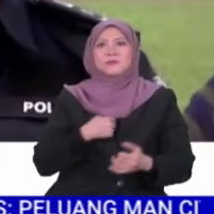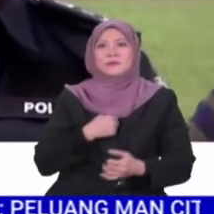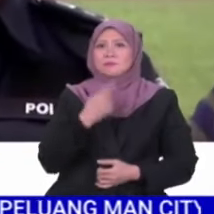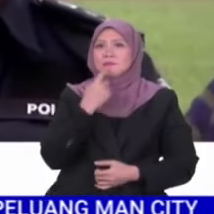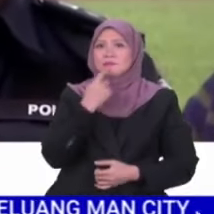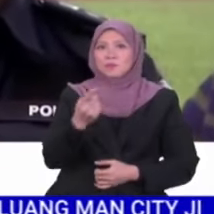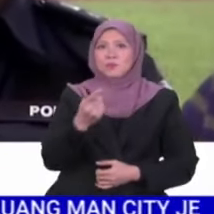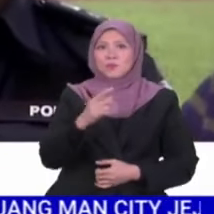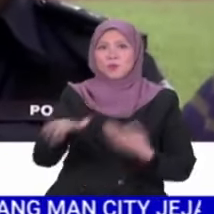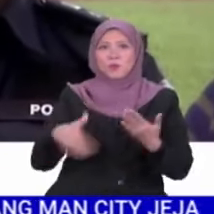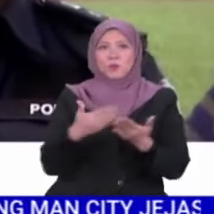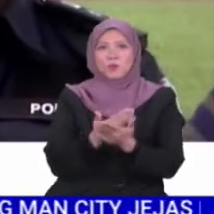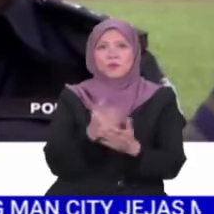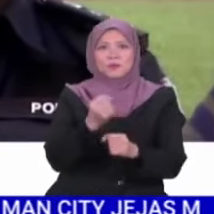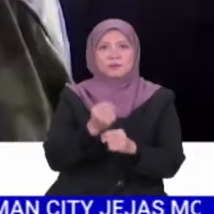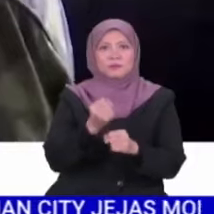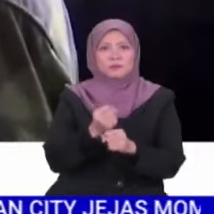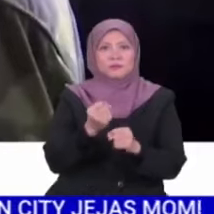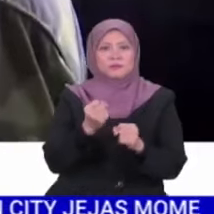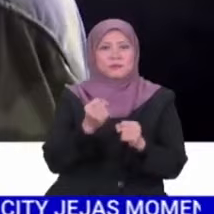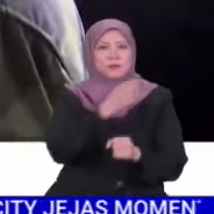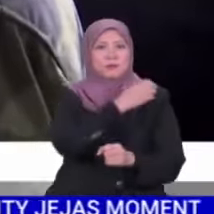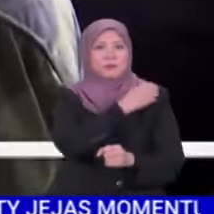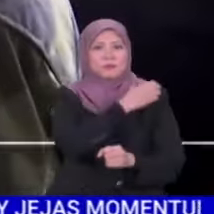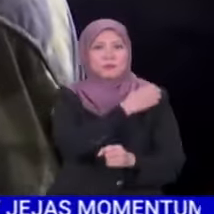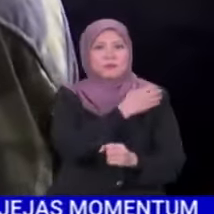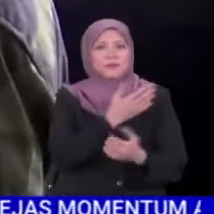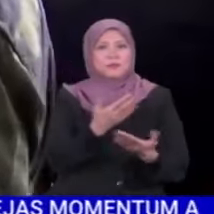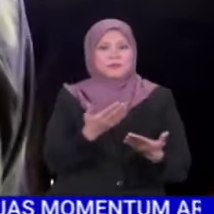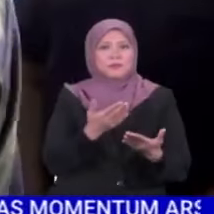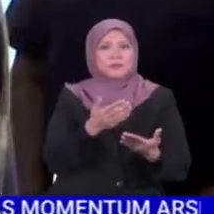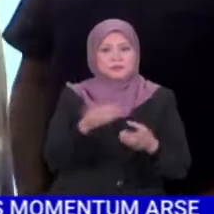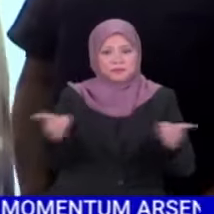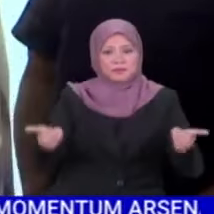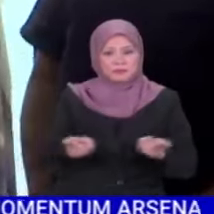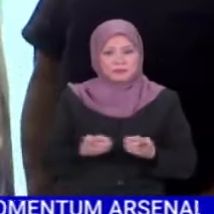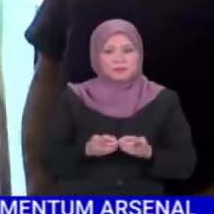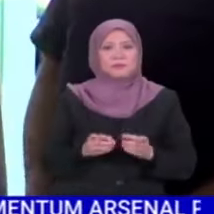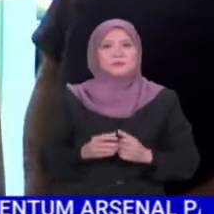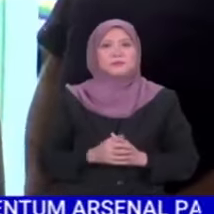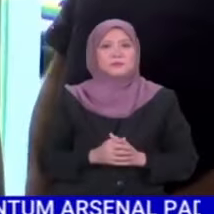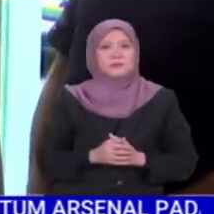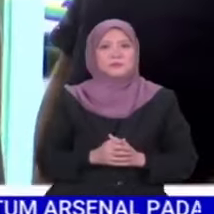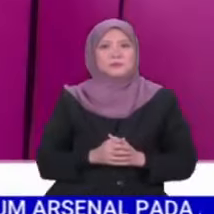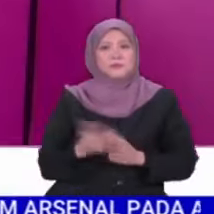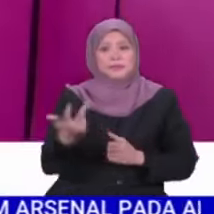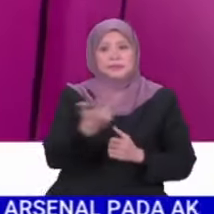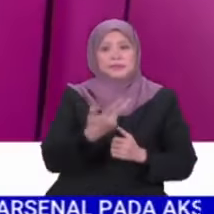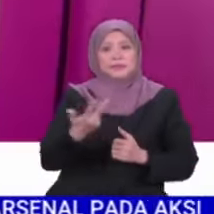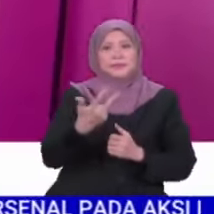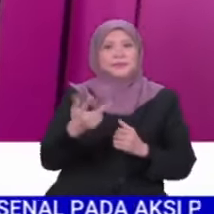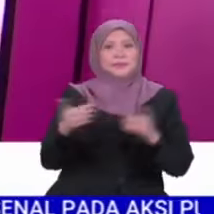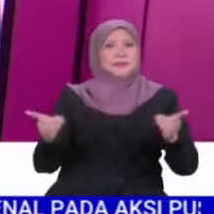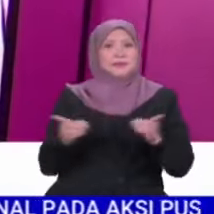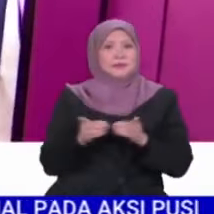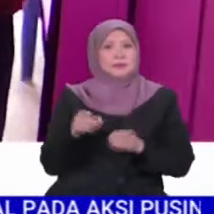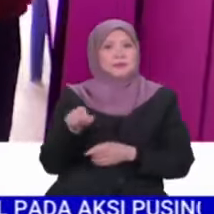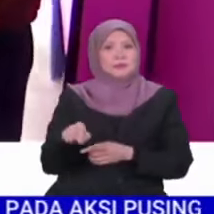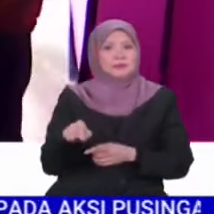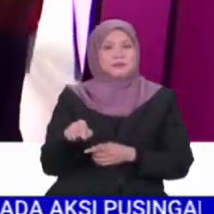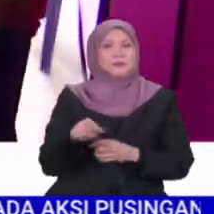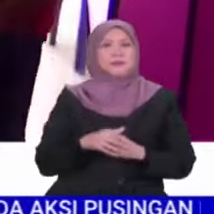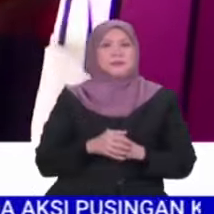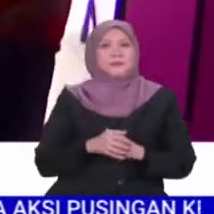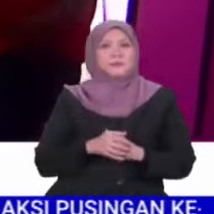menekankan kepada semua OCPD-OCPD itu ketua-ketua polis daerah bagi ketiga-tiga daerah ini dan yang lain